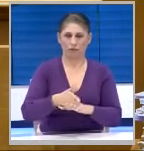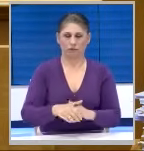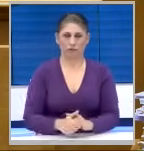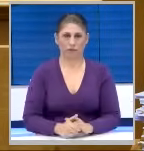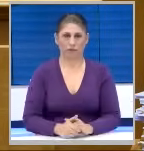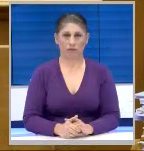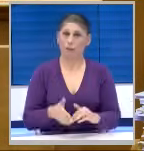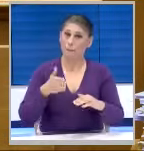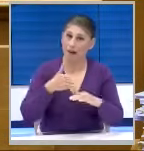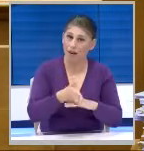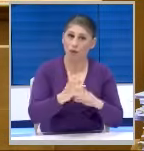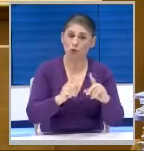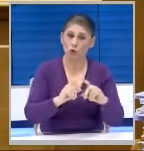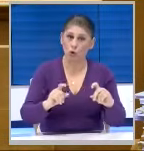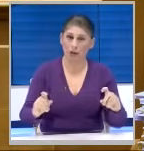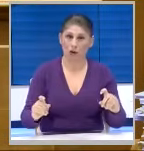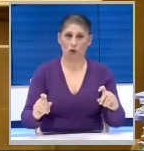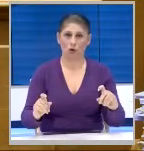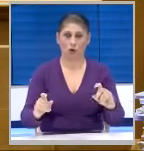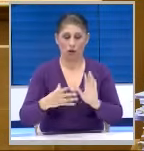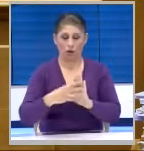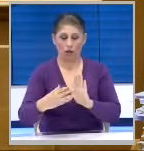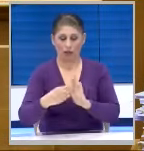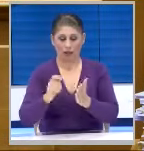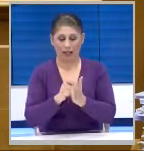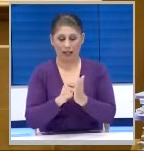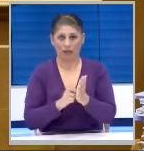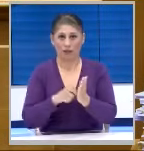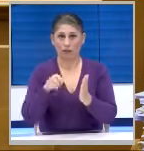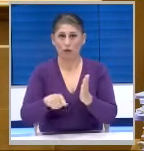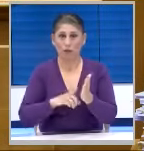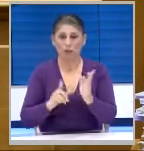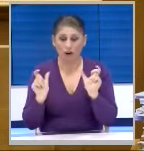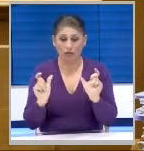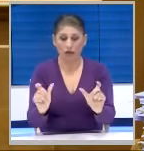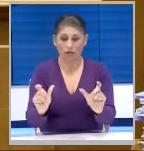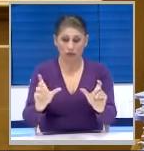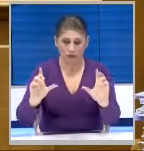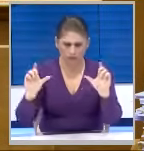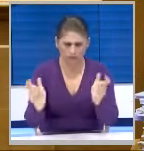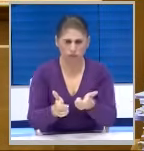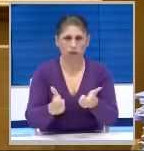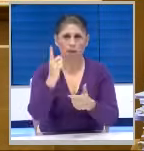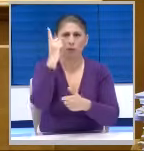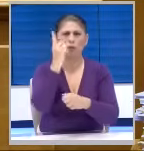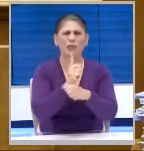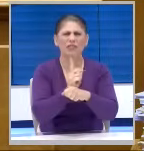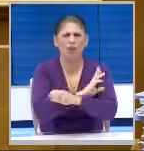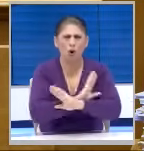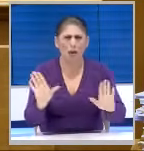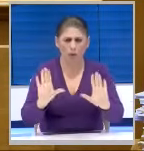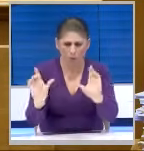να παρεμβαίνουν σστο υλικό των καταγραφών αυτό που έπρεπε να έχει διασφαλιστεί και κατασχεθεί από το πρώτο